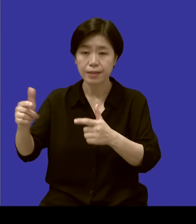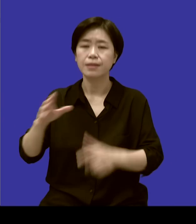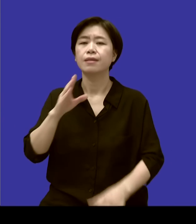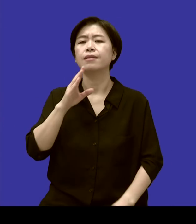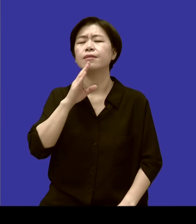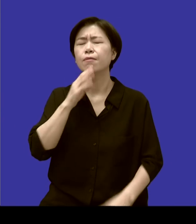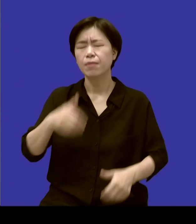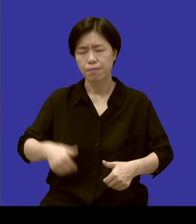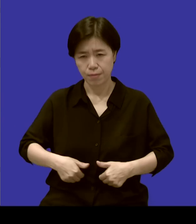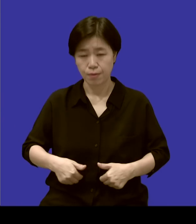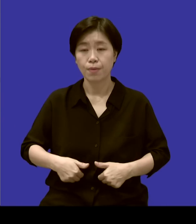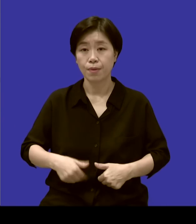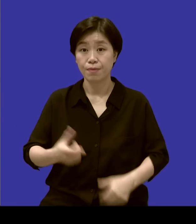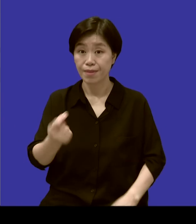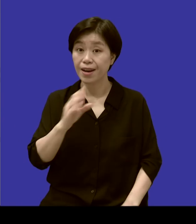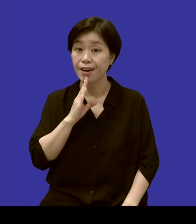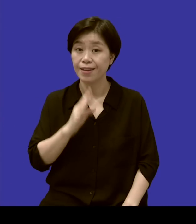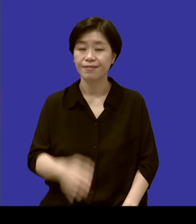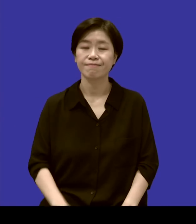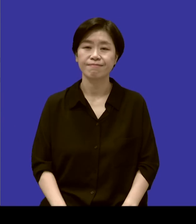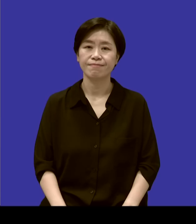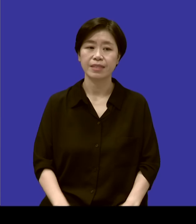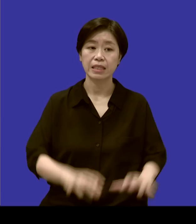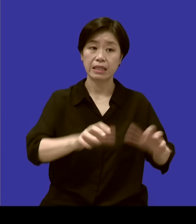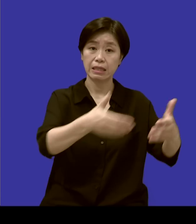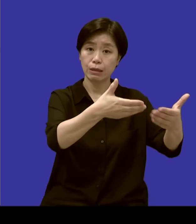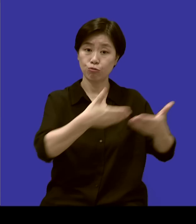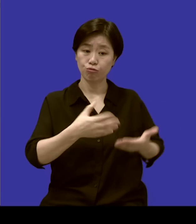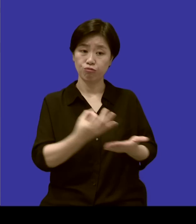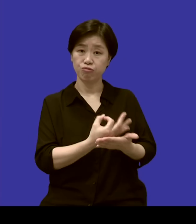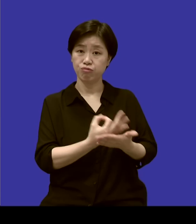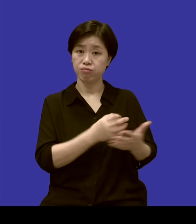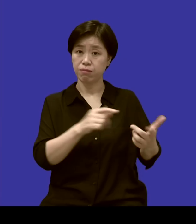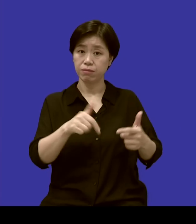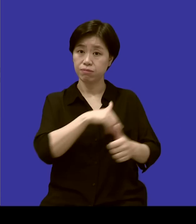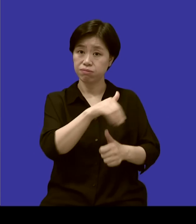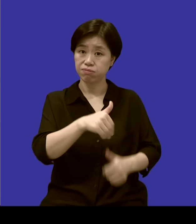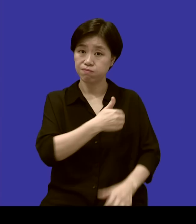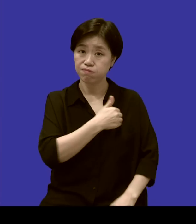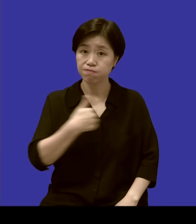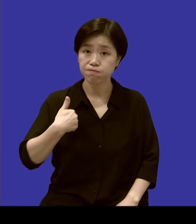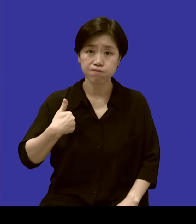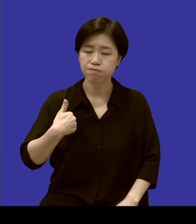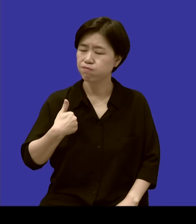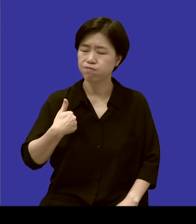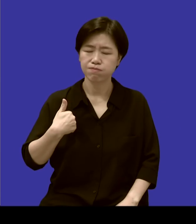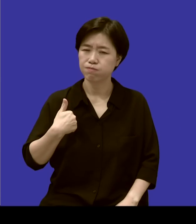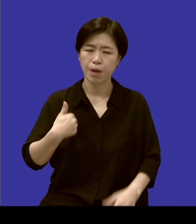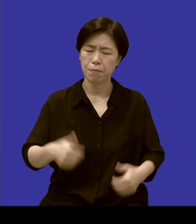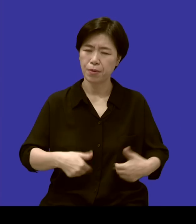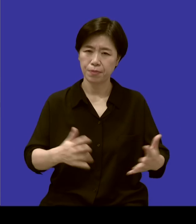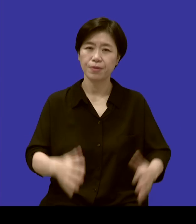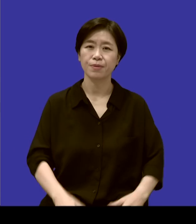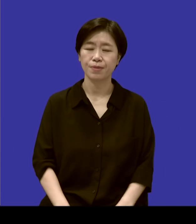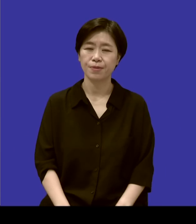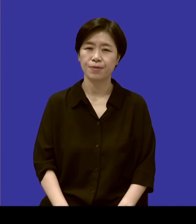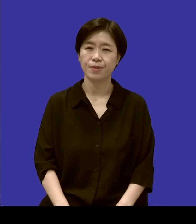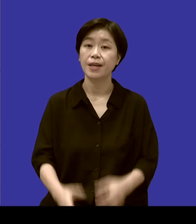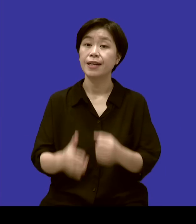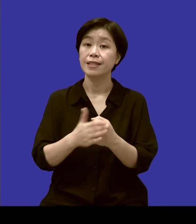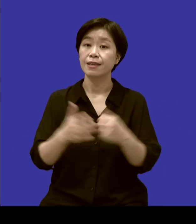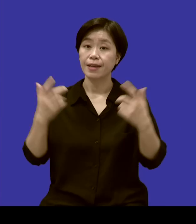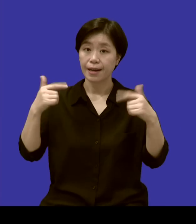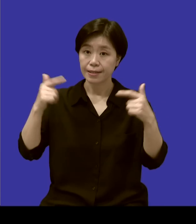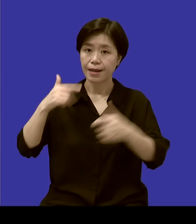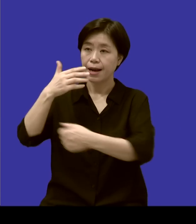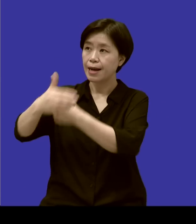진정한 알고 축복이지, 그죠? 그래서 뭐 겁날 건 없지만 그래서 우리는 늘 하나님의 말씀과